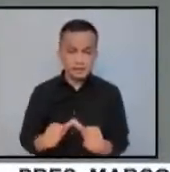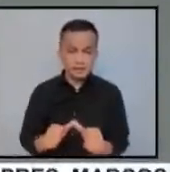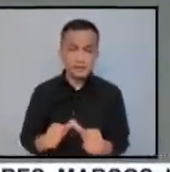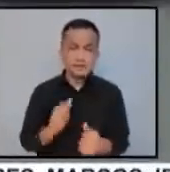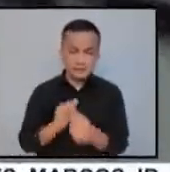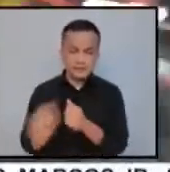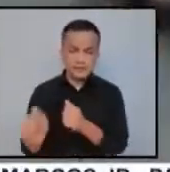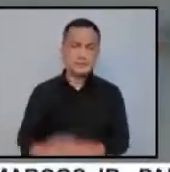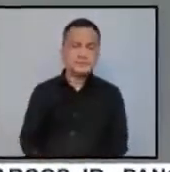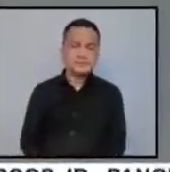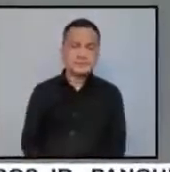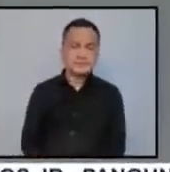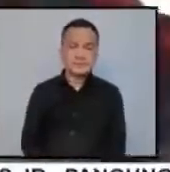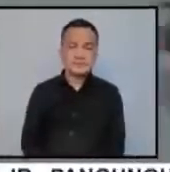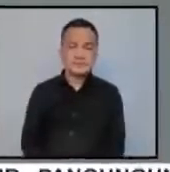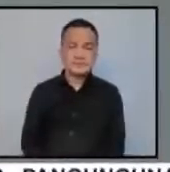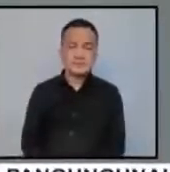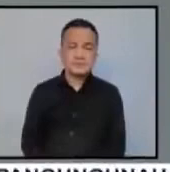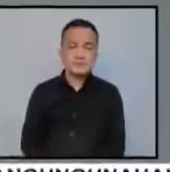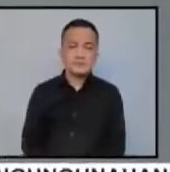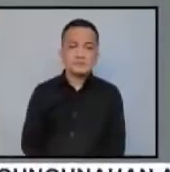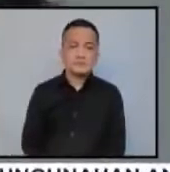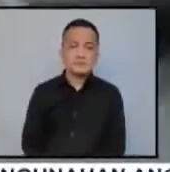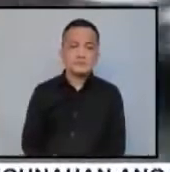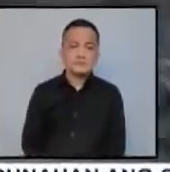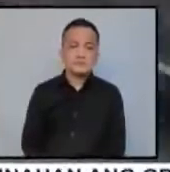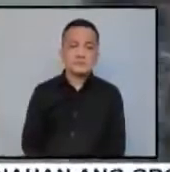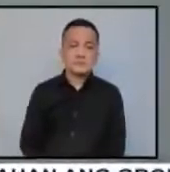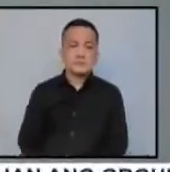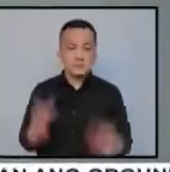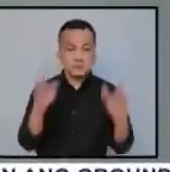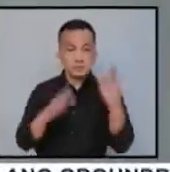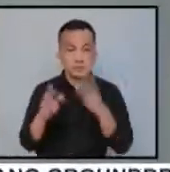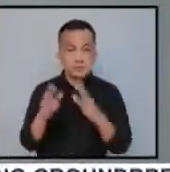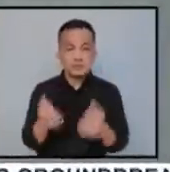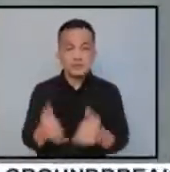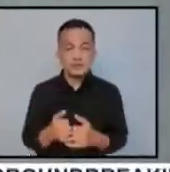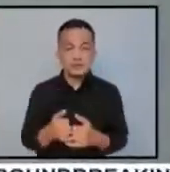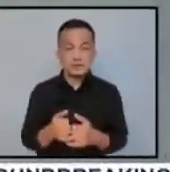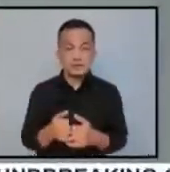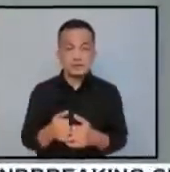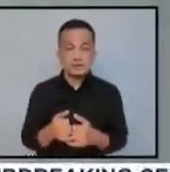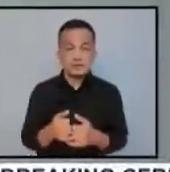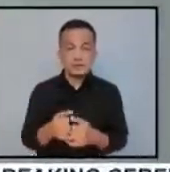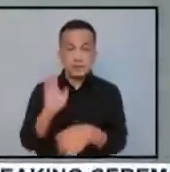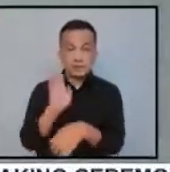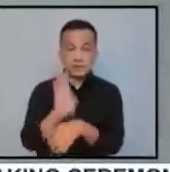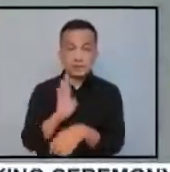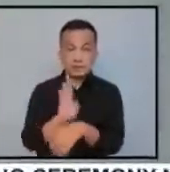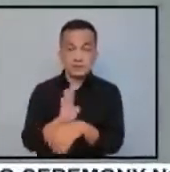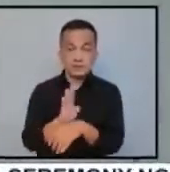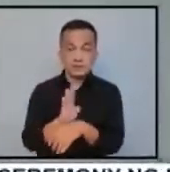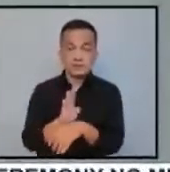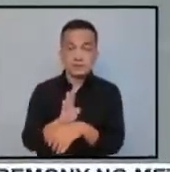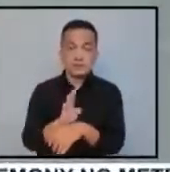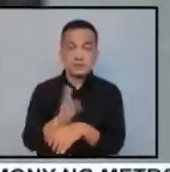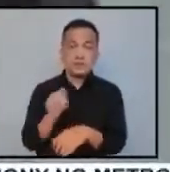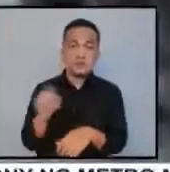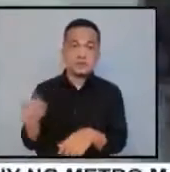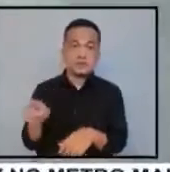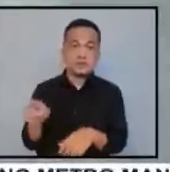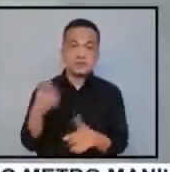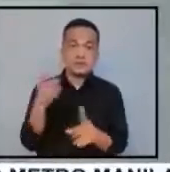Ang pinoproblema ngayon, Diyan, yung mga establishment nandito kasi isa rin sila na